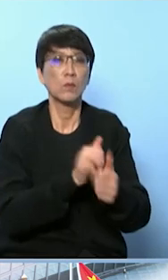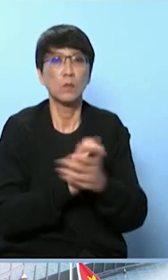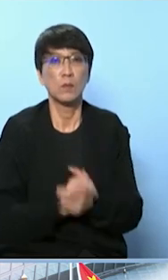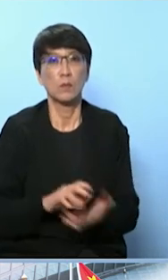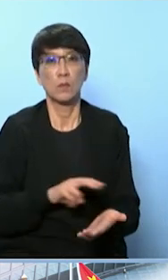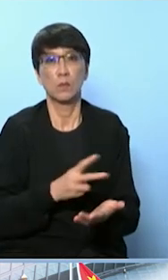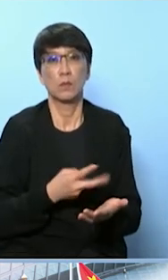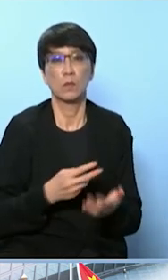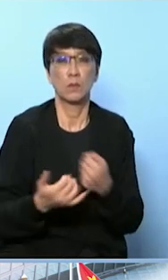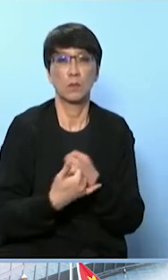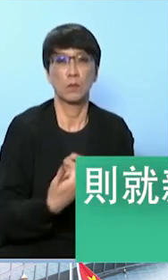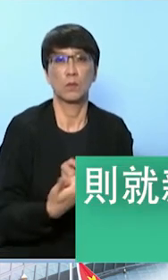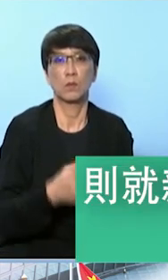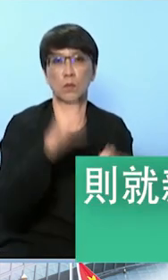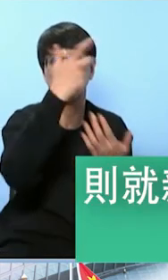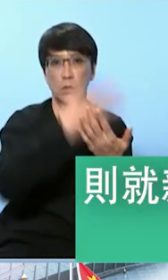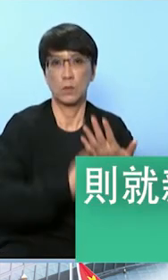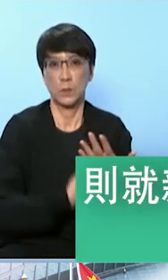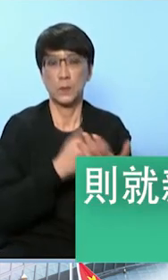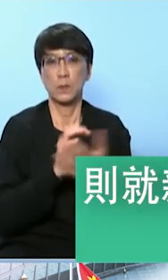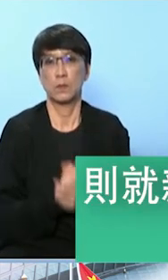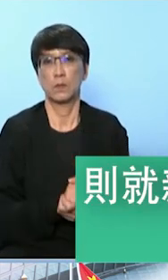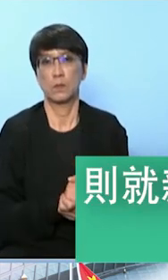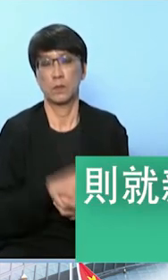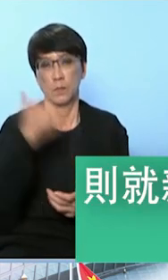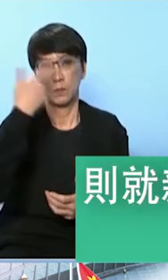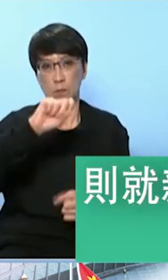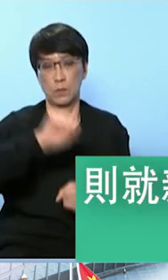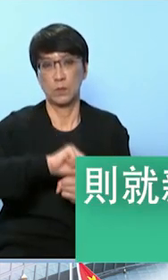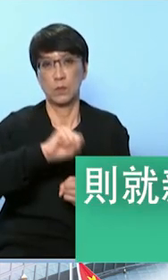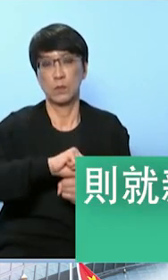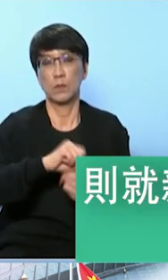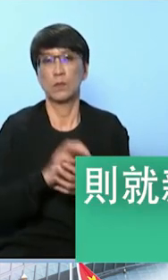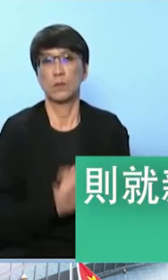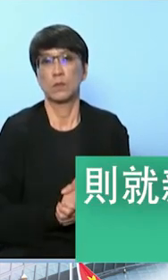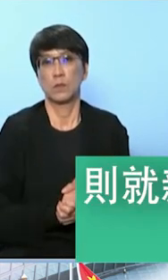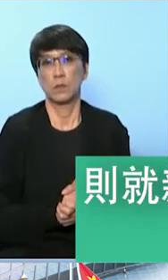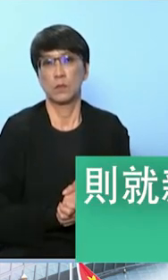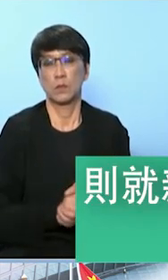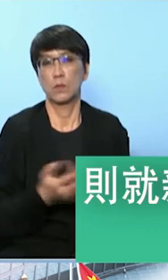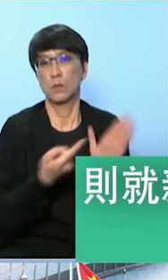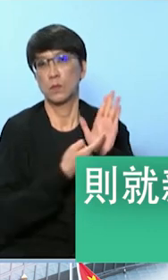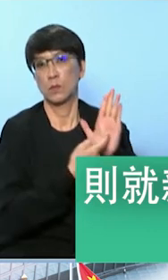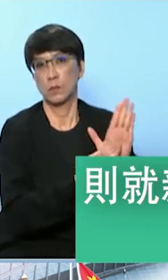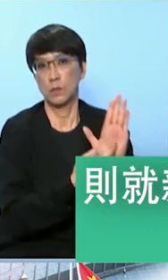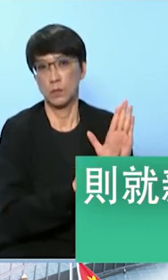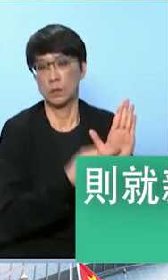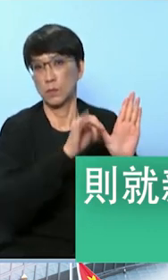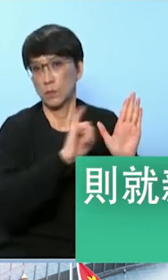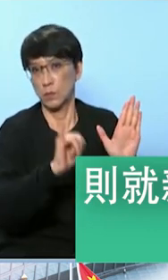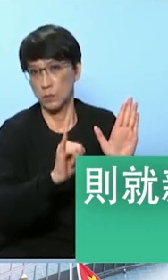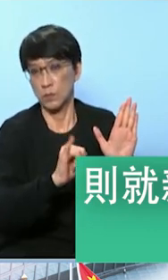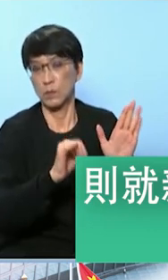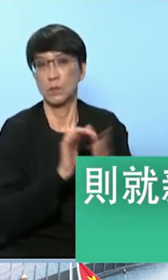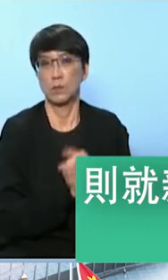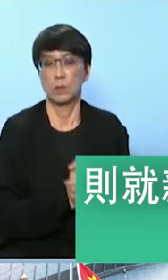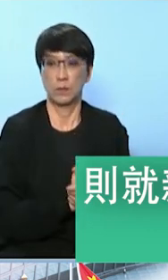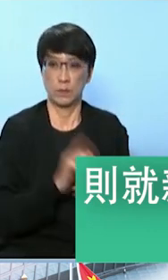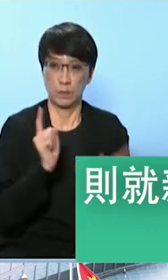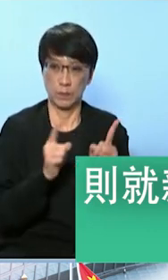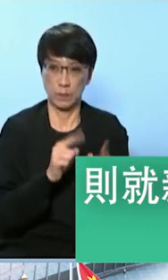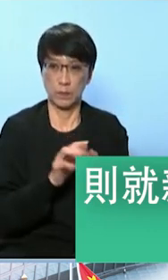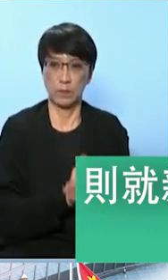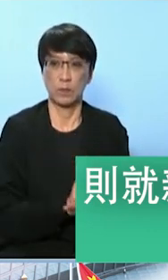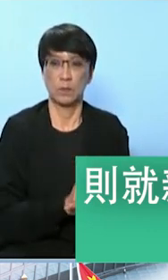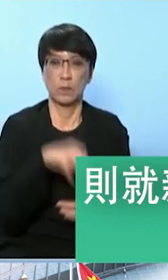議修訂的第六條則就新增不得展示及不得展示或使用